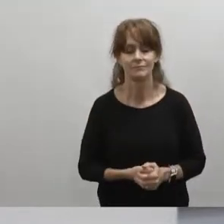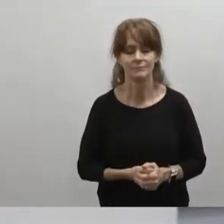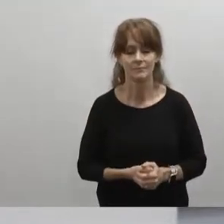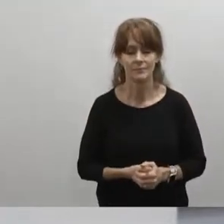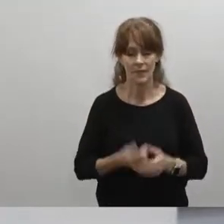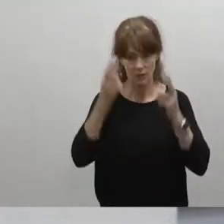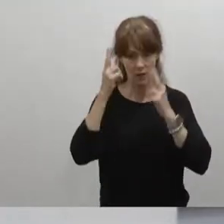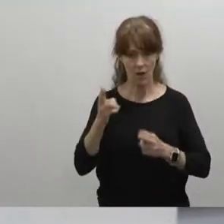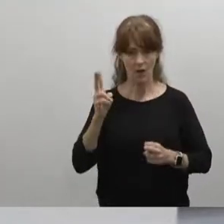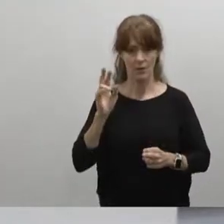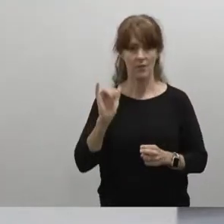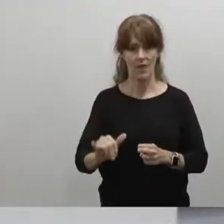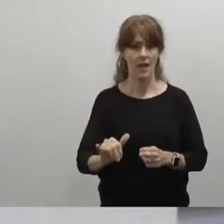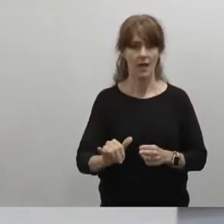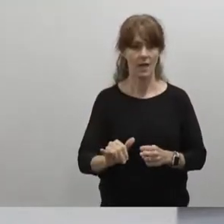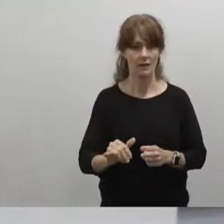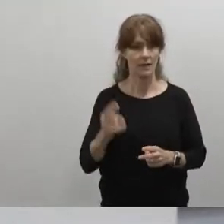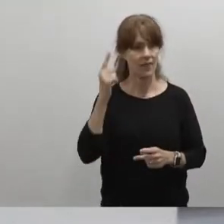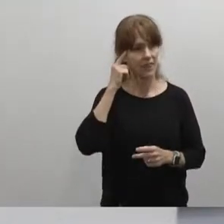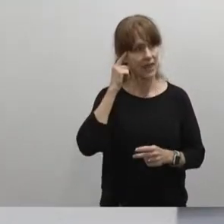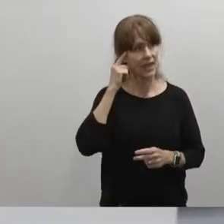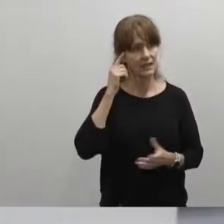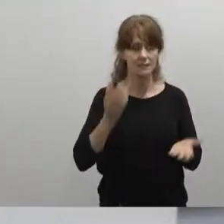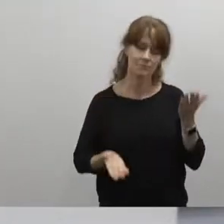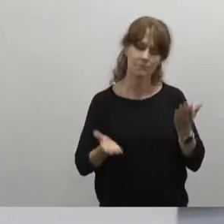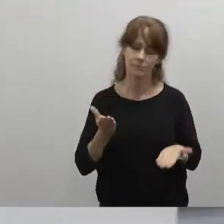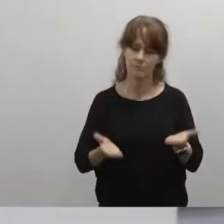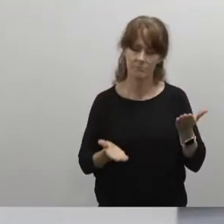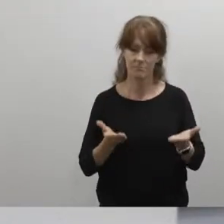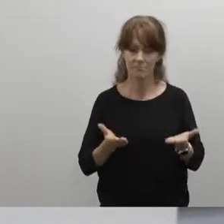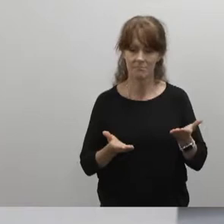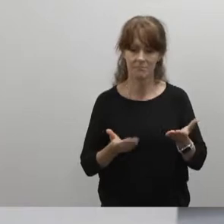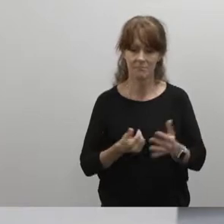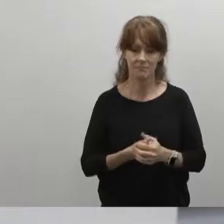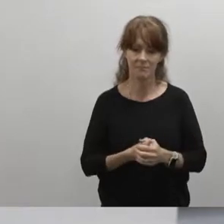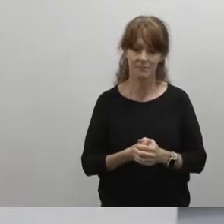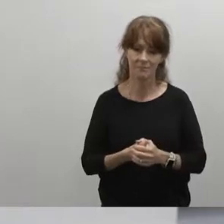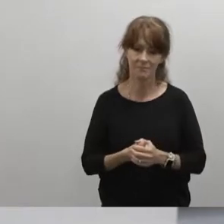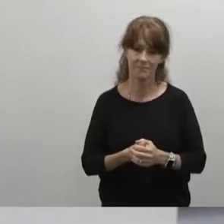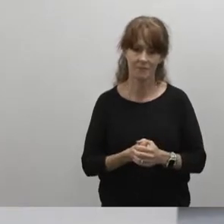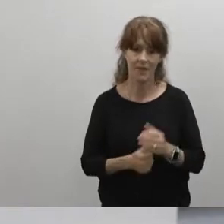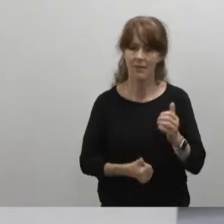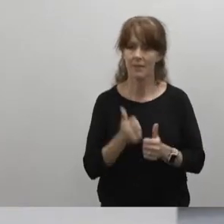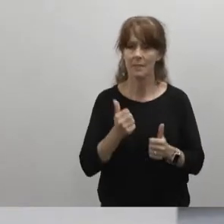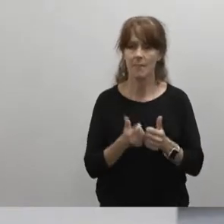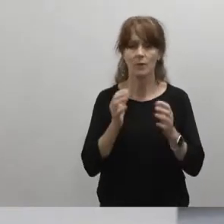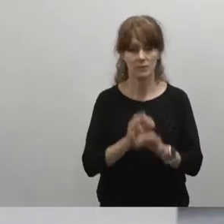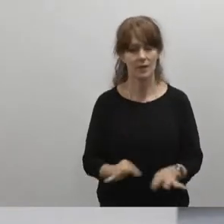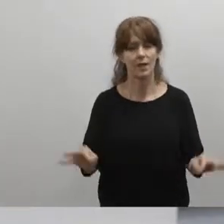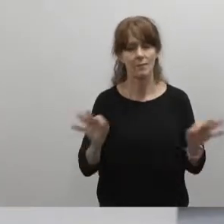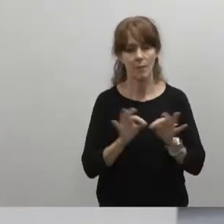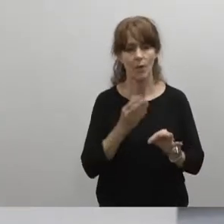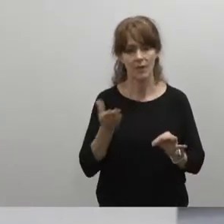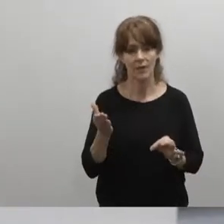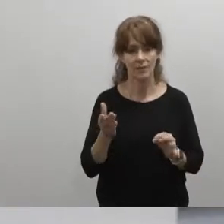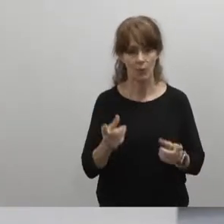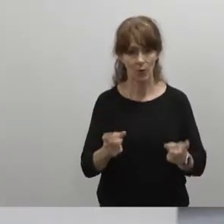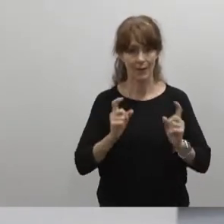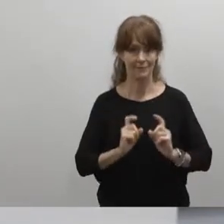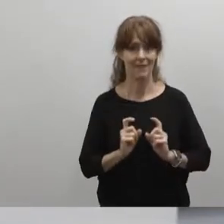và bắt thua nâng tùm niềm thầm lọp khó khó khăn nữa tí cũng đang làm bây lực túi trong chùm nội